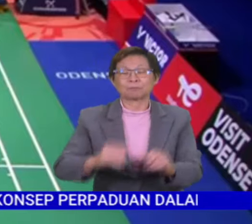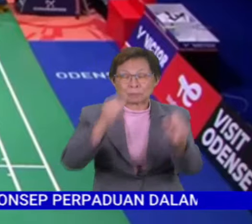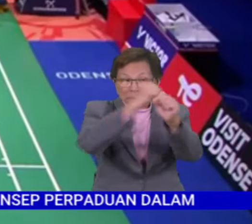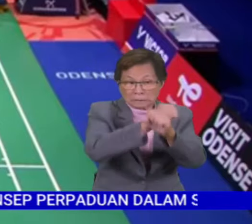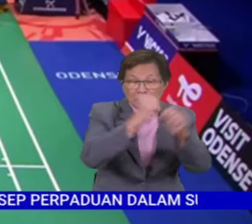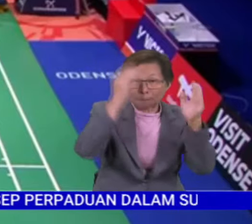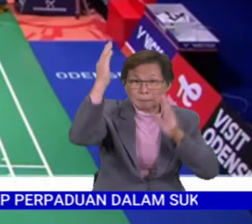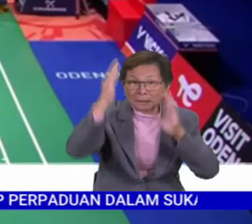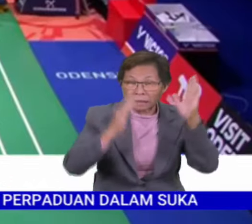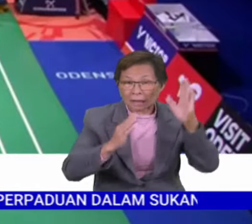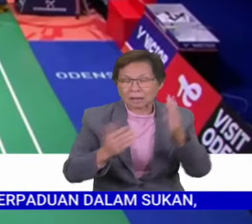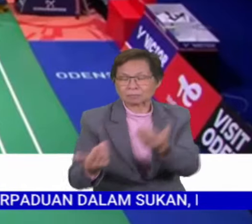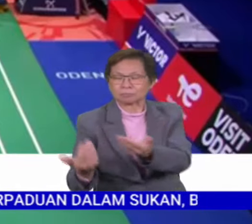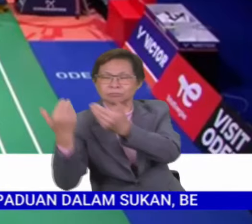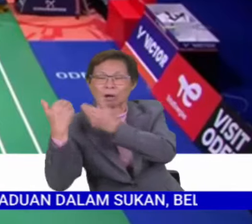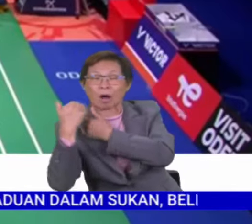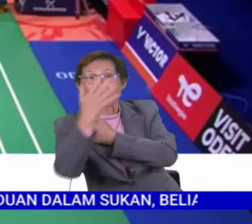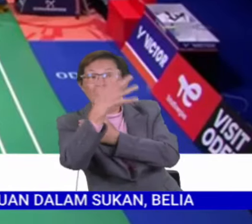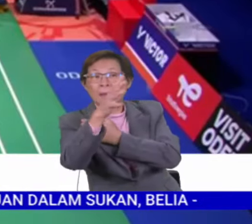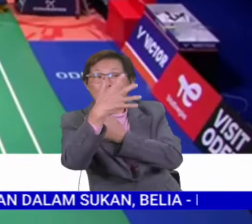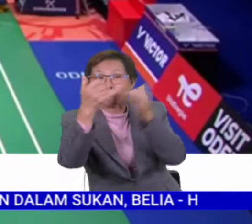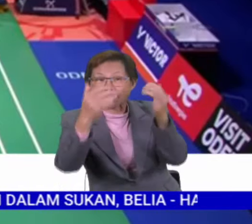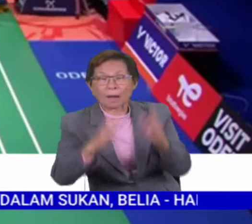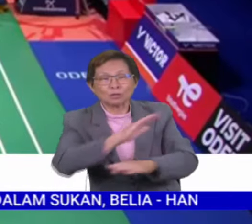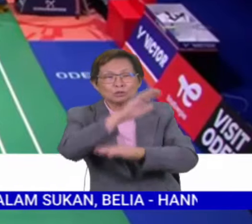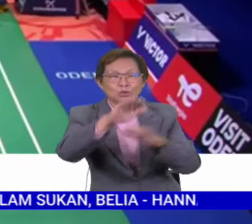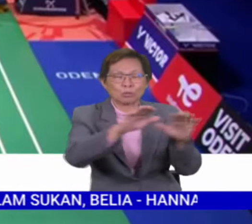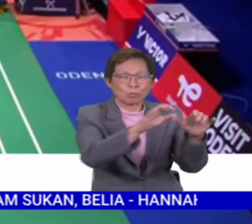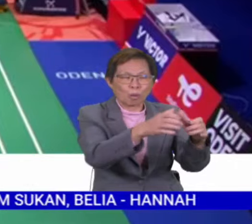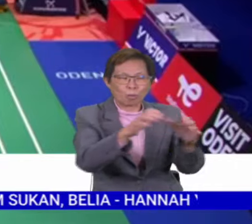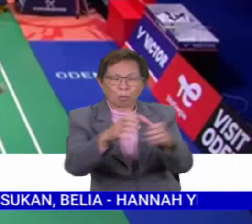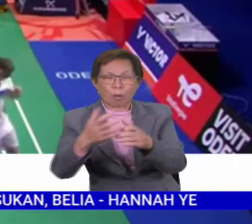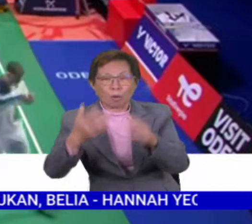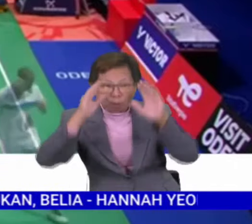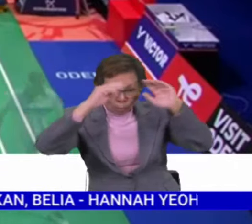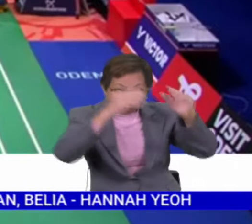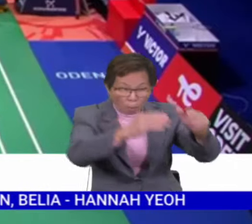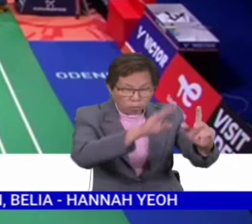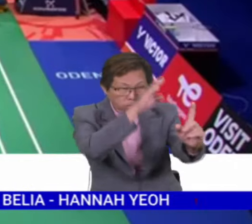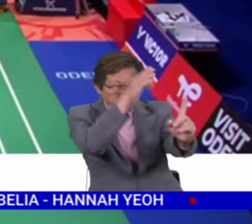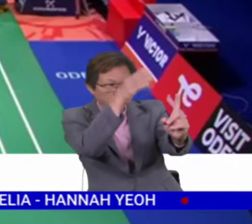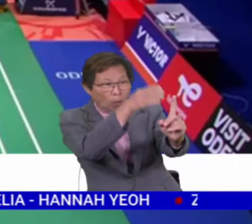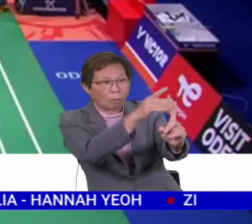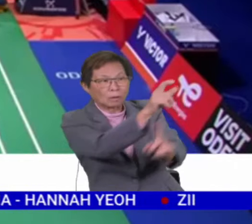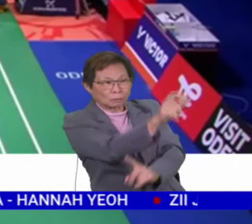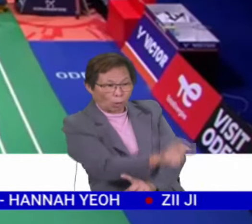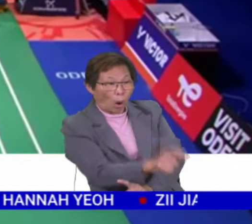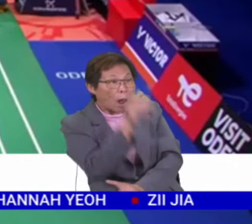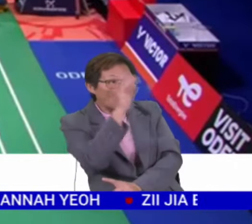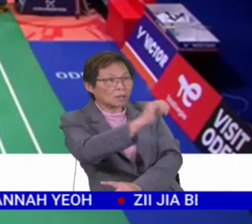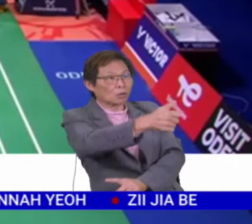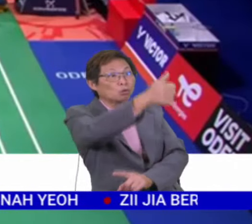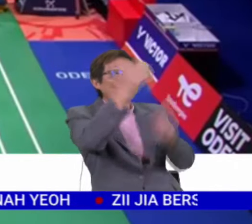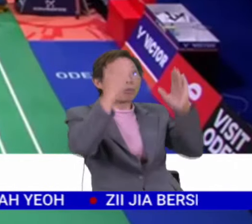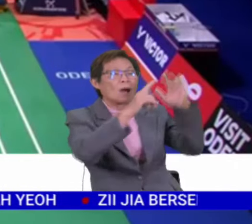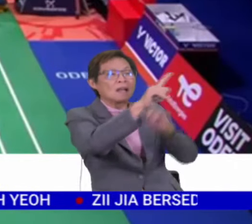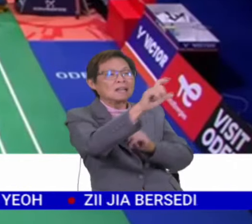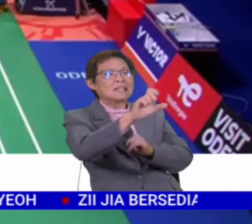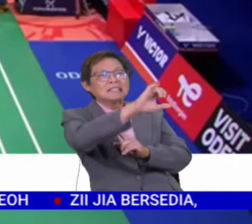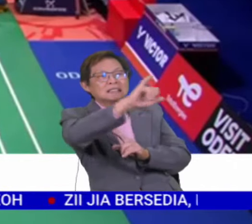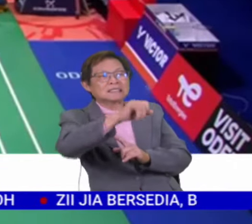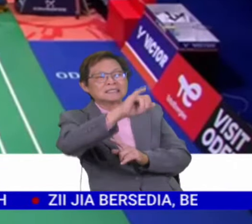Cabaran Malaysia bakal digalas 15 pemain dalam semua kategori dengan tumpuan sudah pasti terarah kepada perseorangan lelaki utama negara Lee